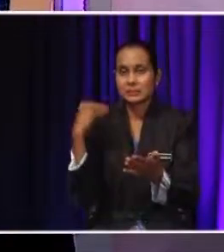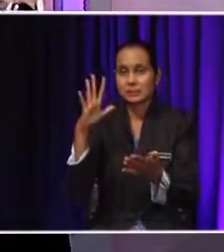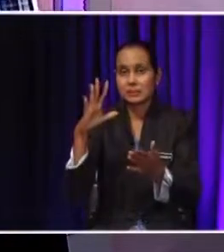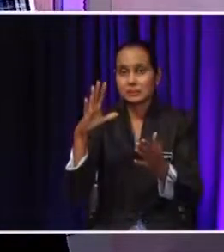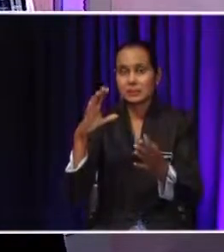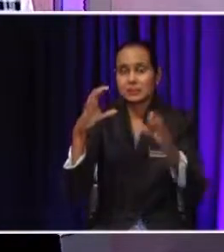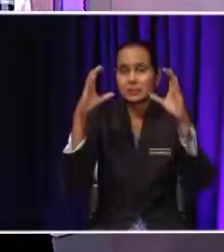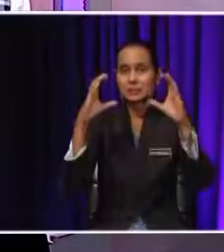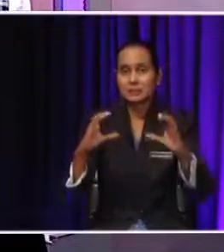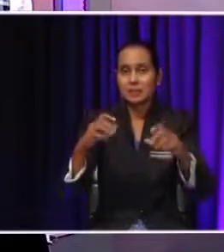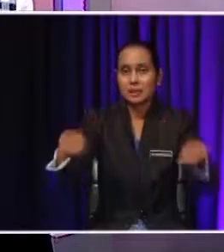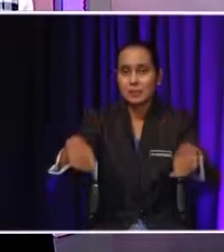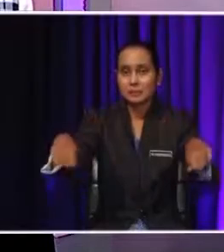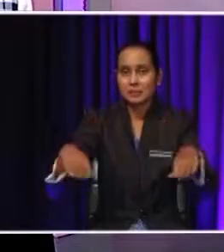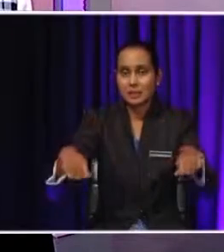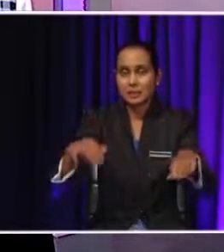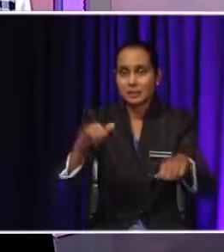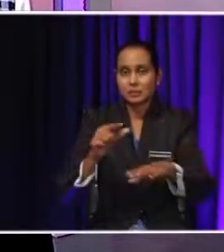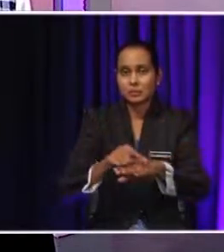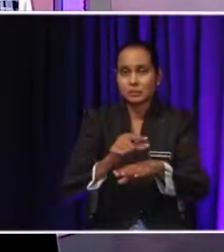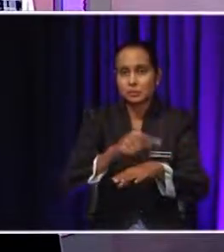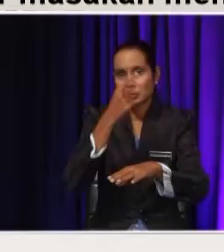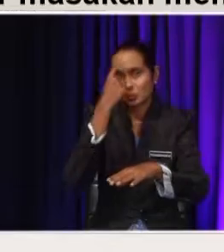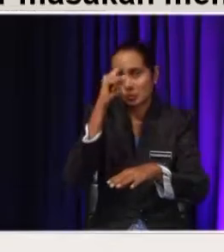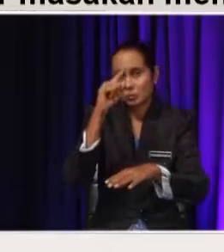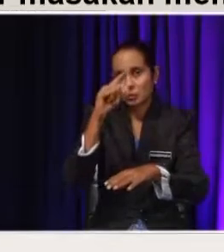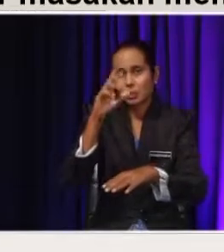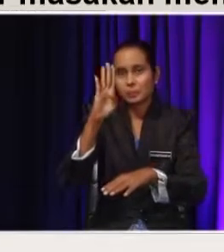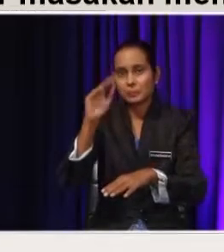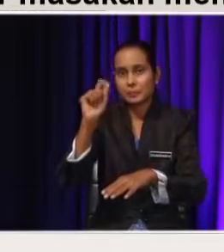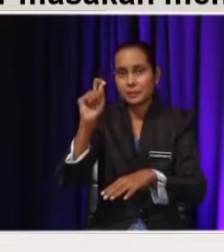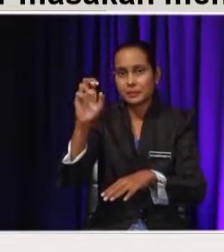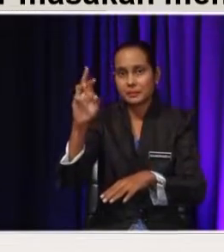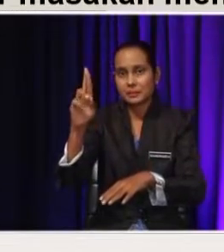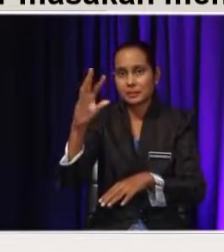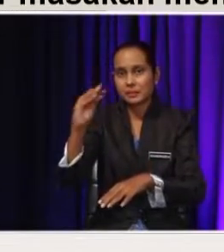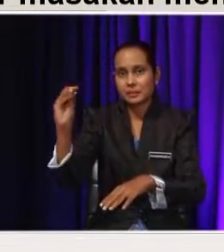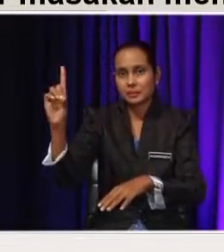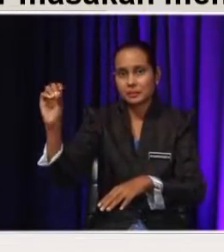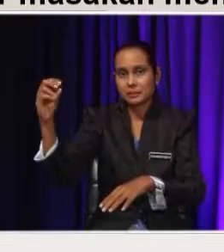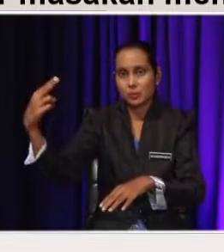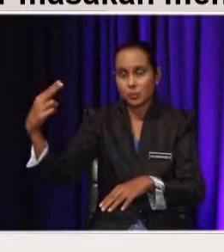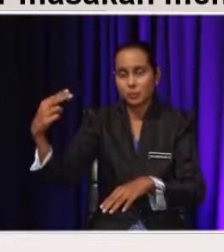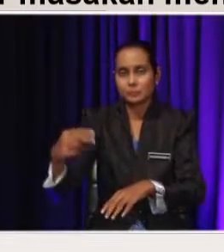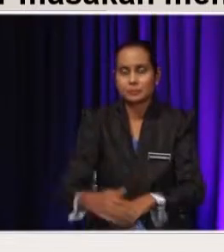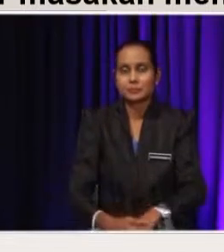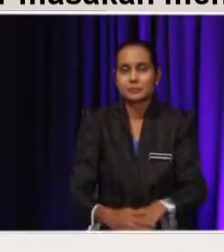memasak yang kita gunakan untuk BT dan do boleh disebut sapi kambing